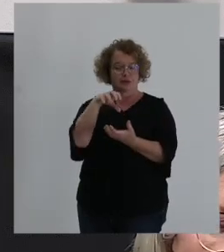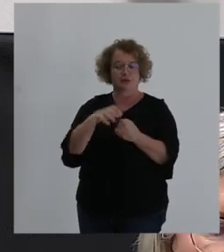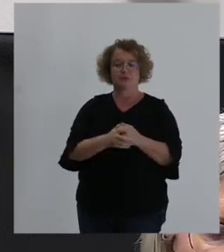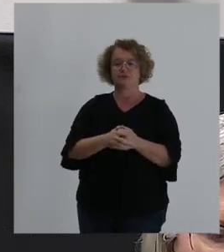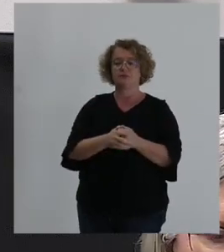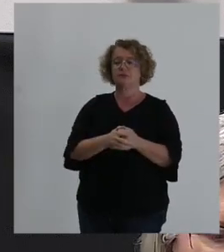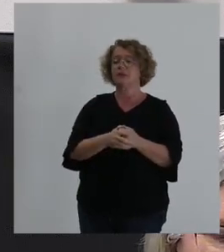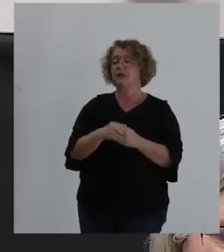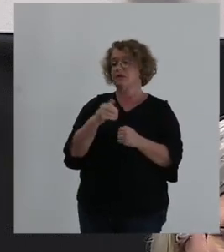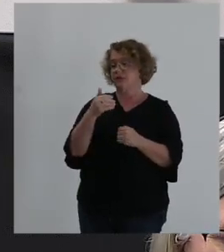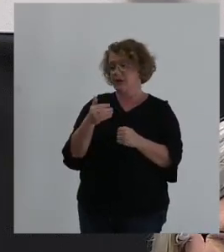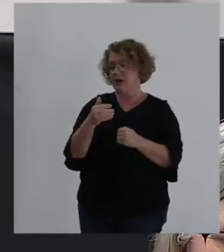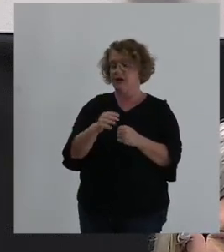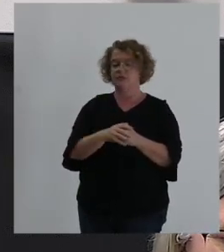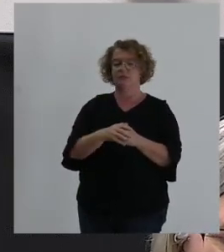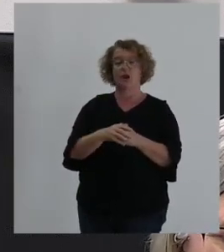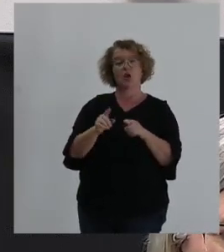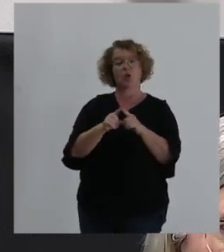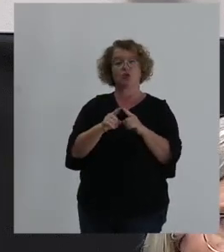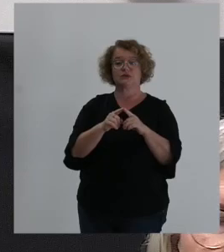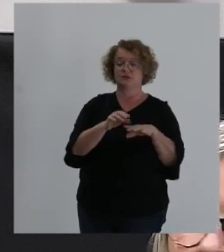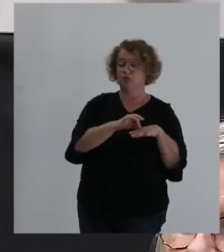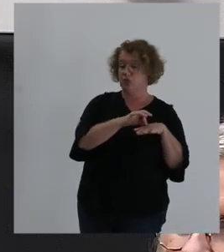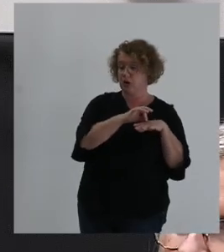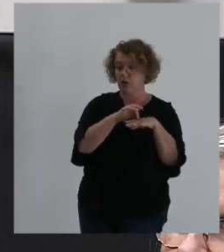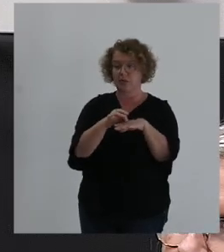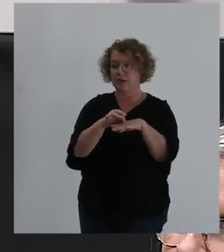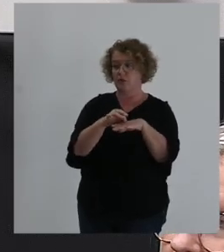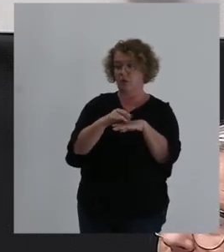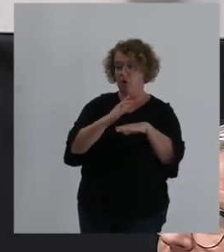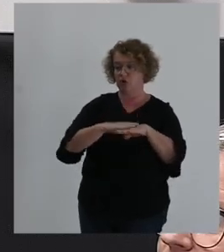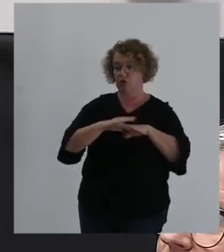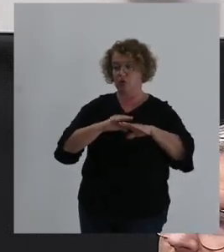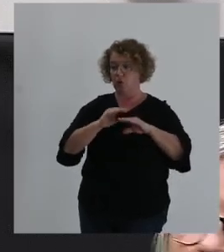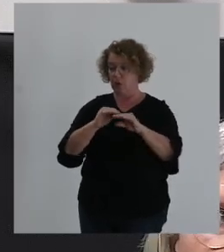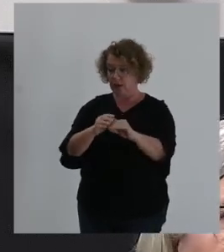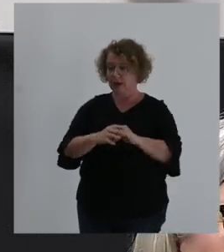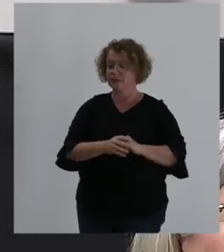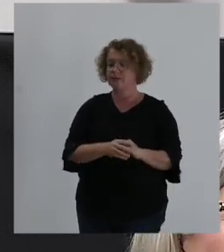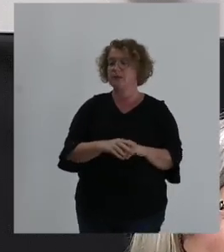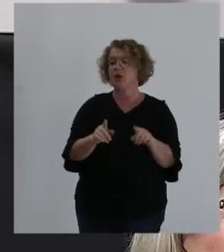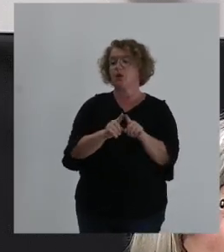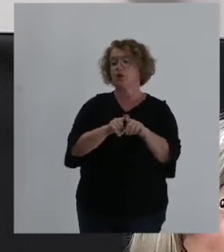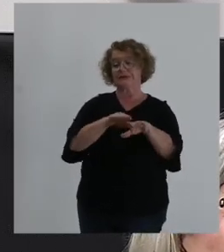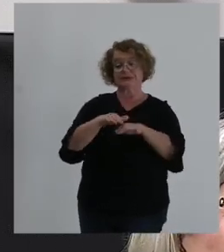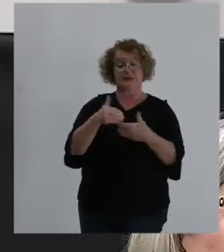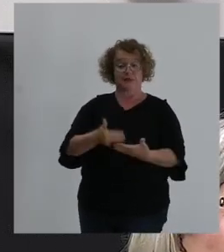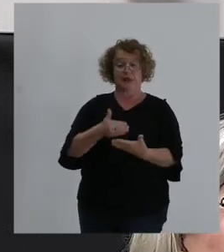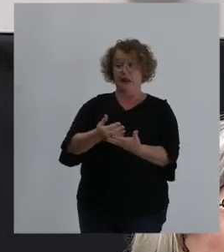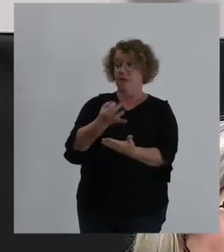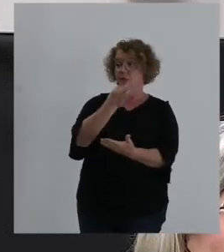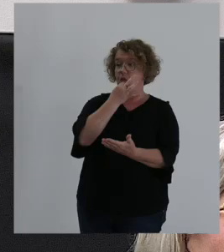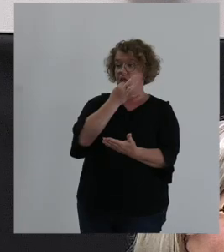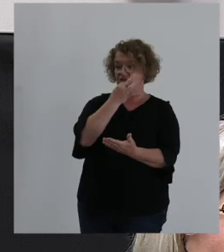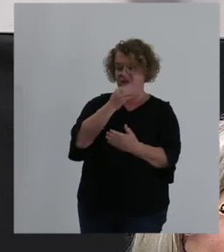des moyens en heures et bien sûr des moyens d'accompagnement de nos maquettes. Et bien évidemment, il faut profiter du système actuel